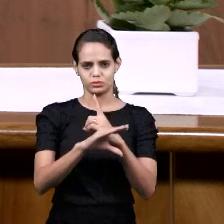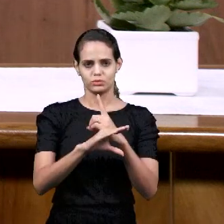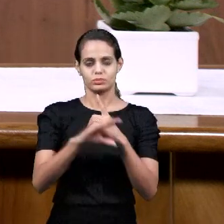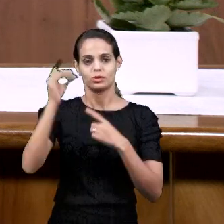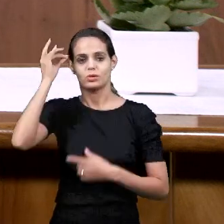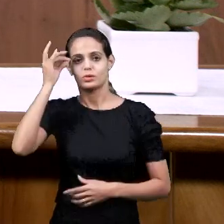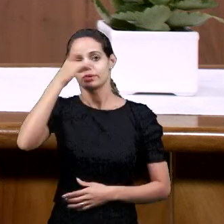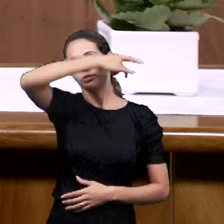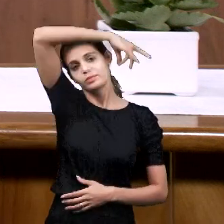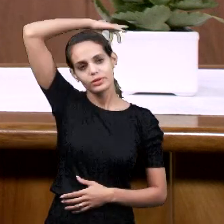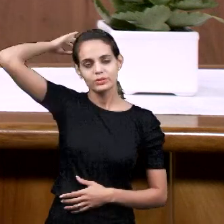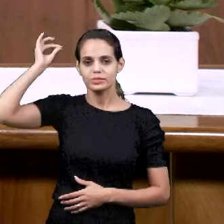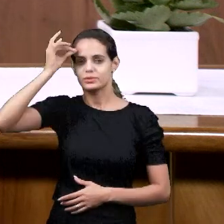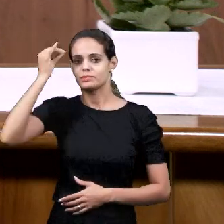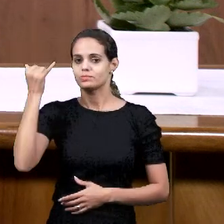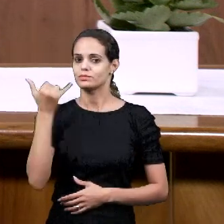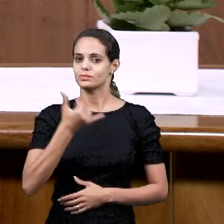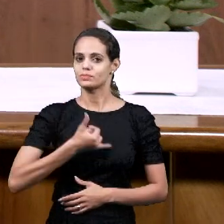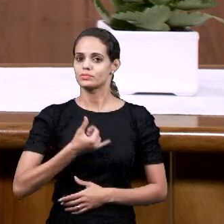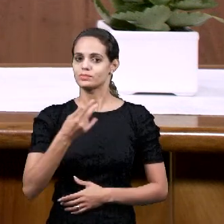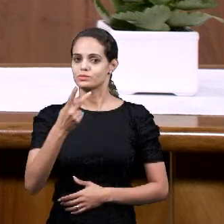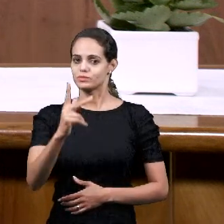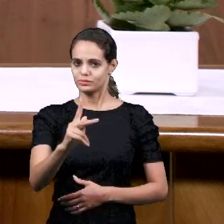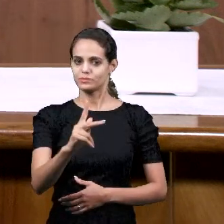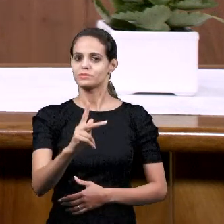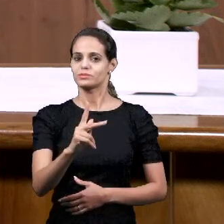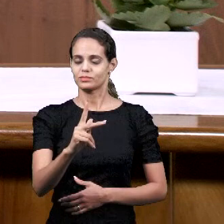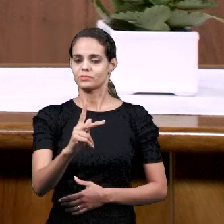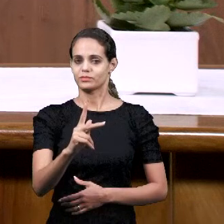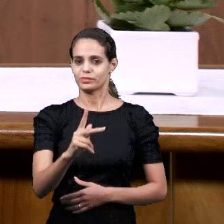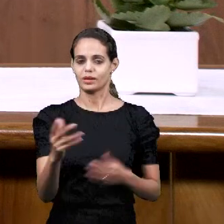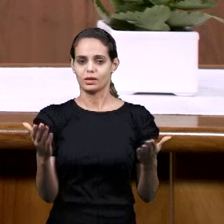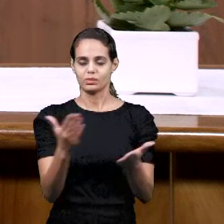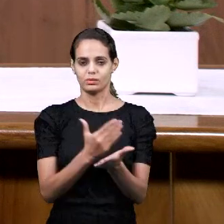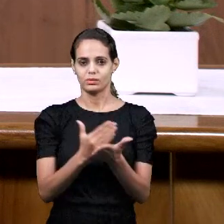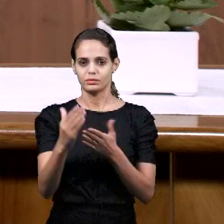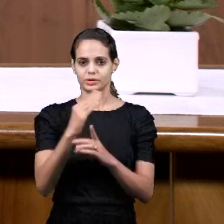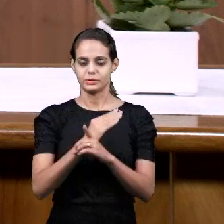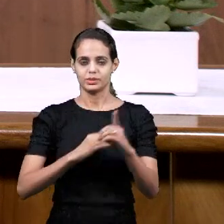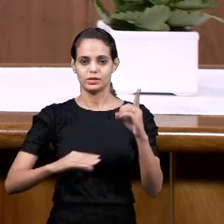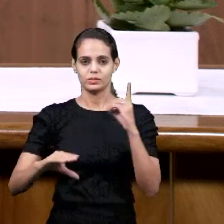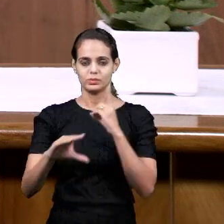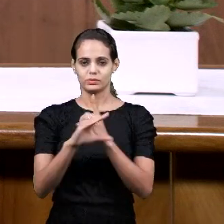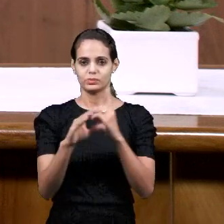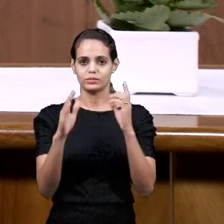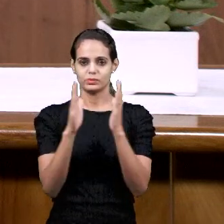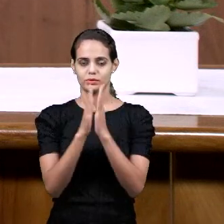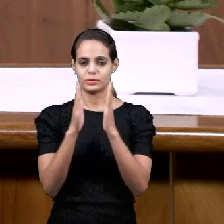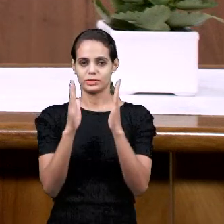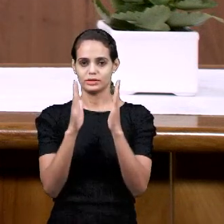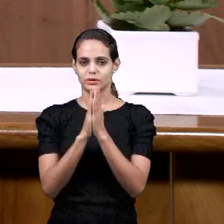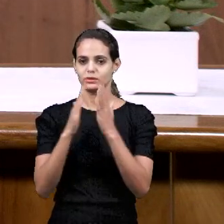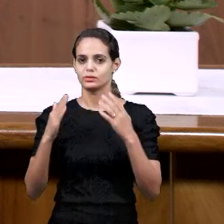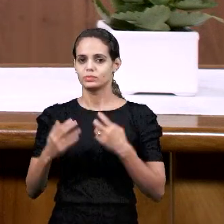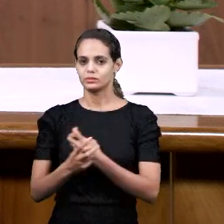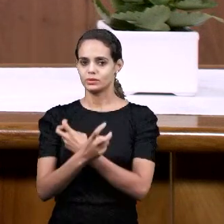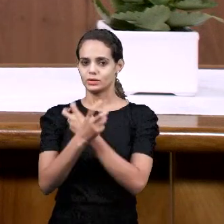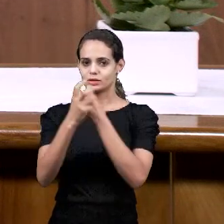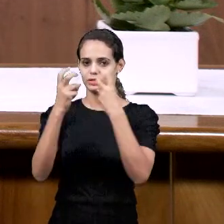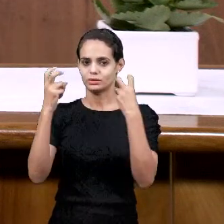allons commencer ce culte avec une prière, la prière d'invocation, où nous allons prier par le sang de Jésus.